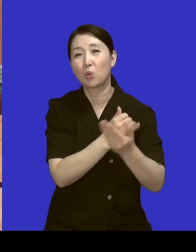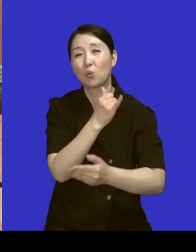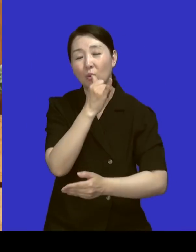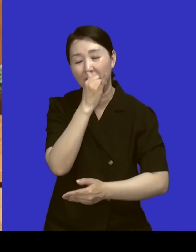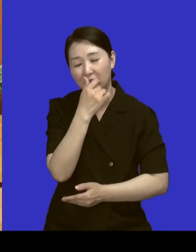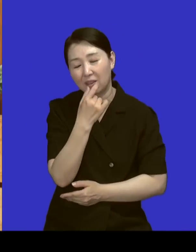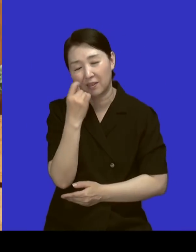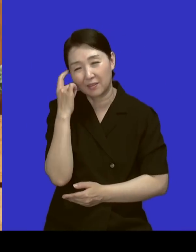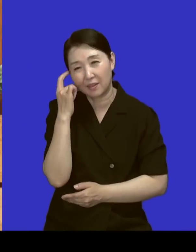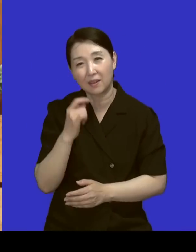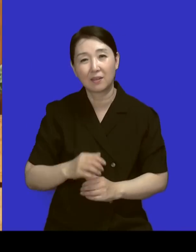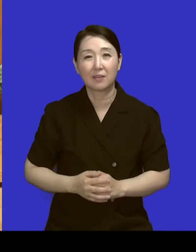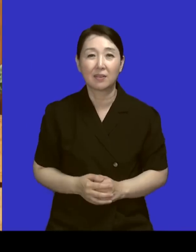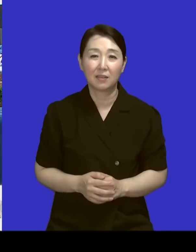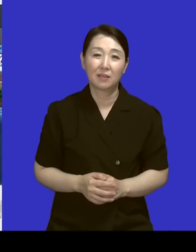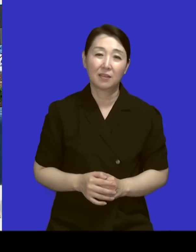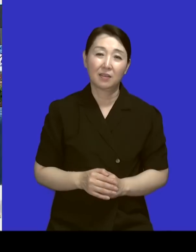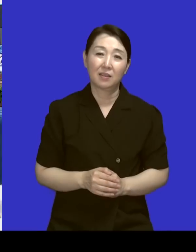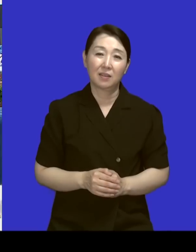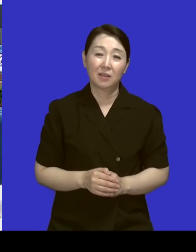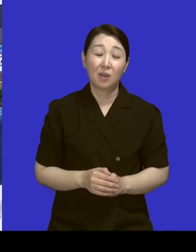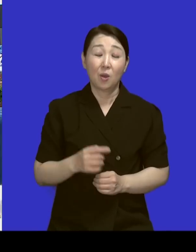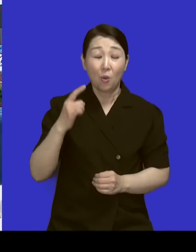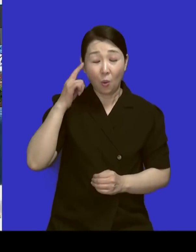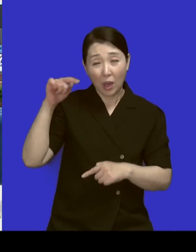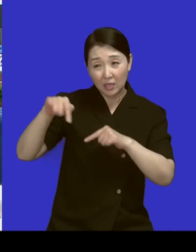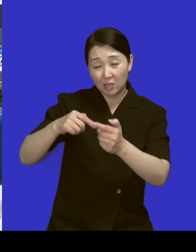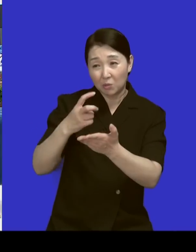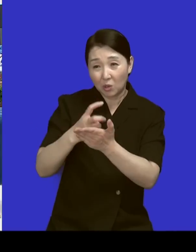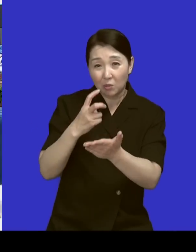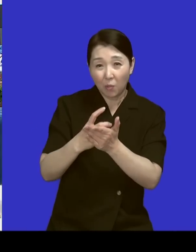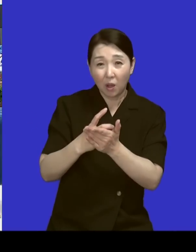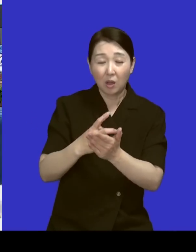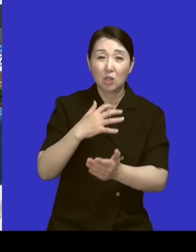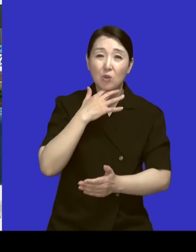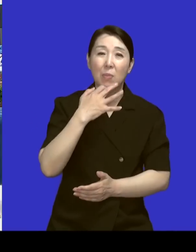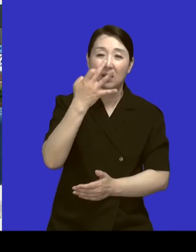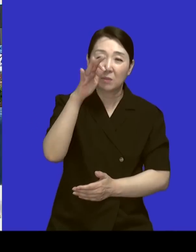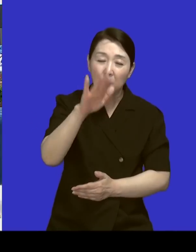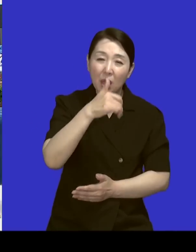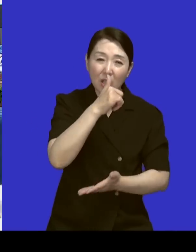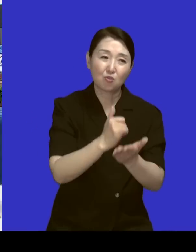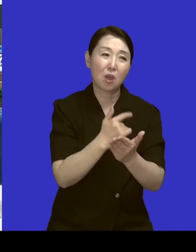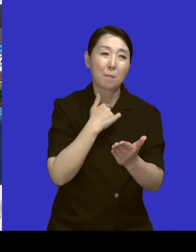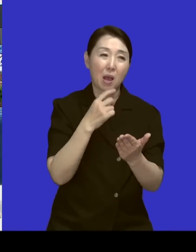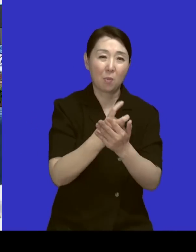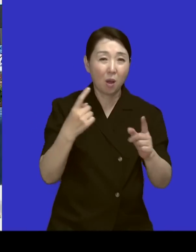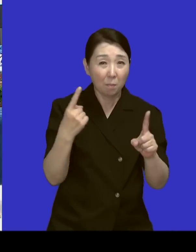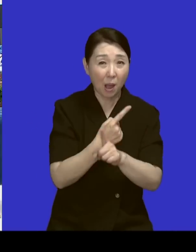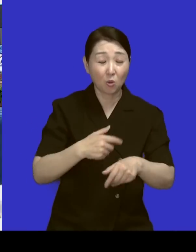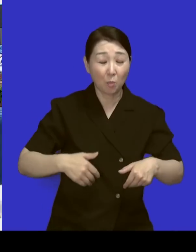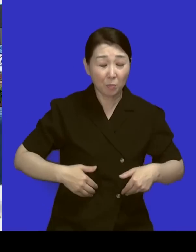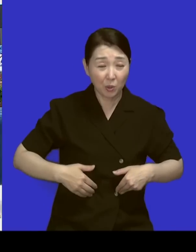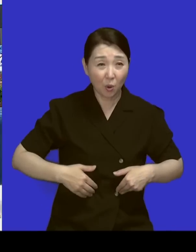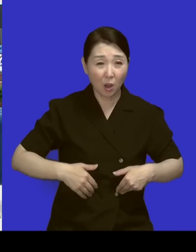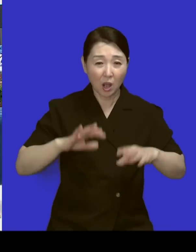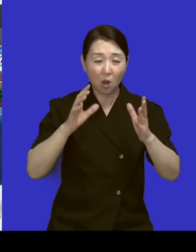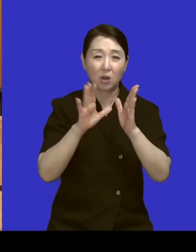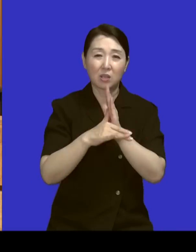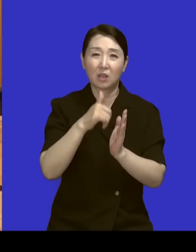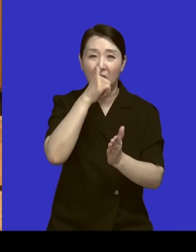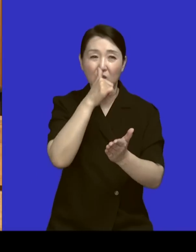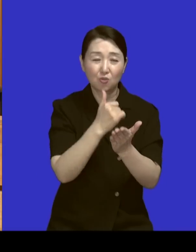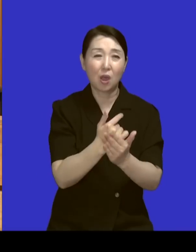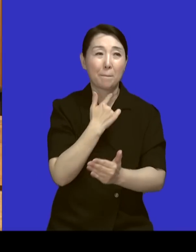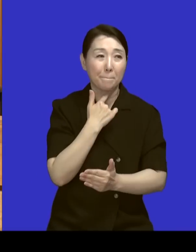생각이 들었습니다. 지금 정치적으로는 촉법소년법을 바꿔야 된다. 어린 나이에 죄 짓는 아이들을 어떻게 처벌을 강화할 것이냐 연구하고 있는데